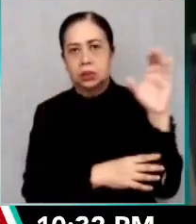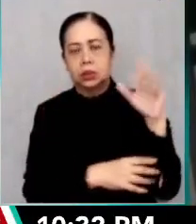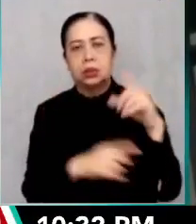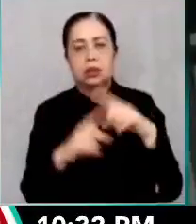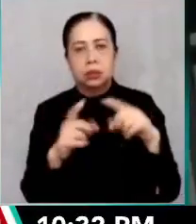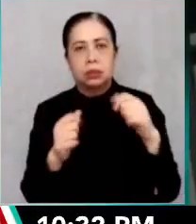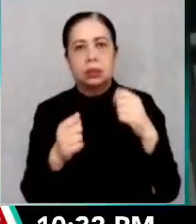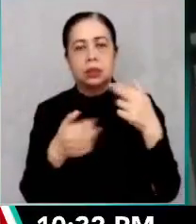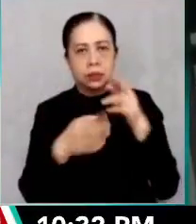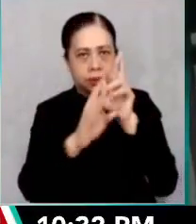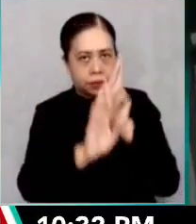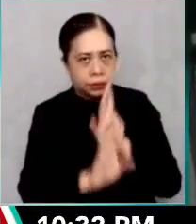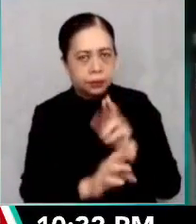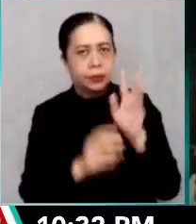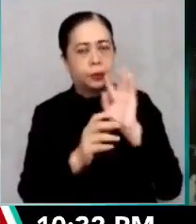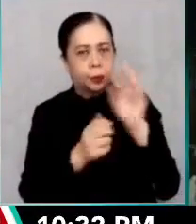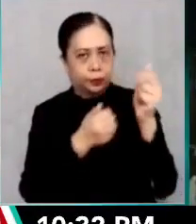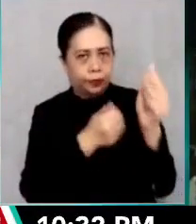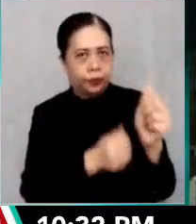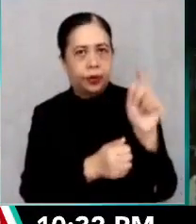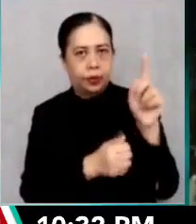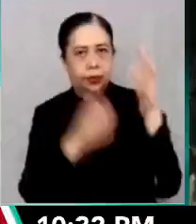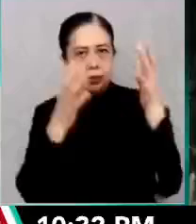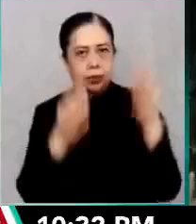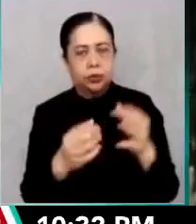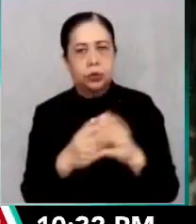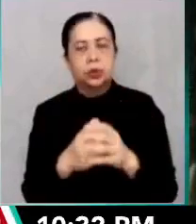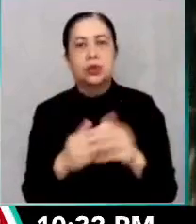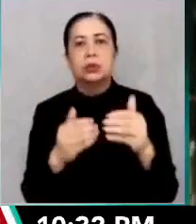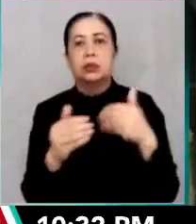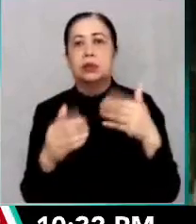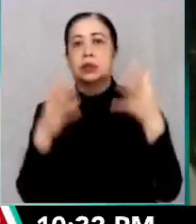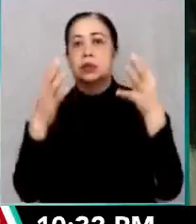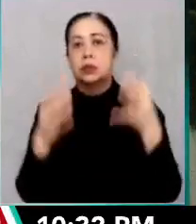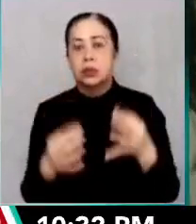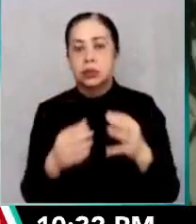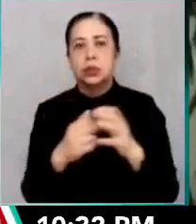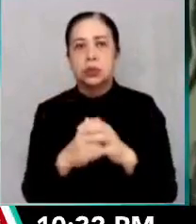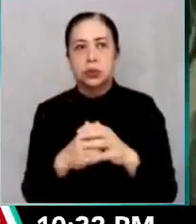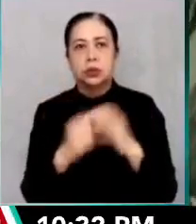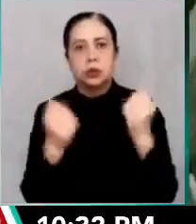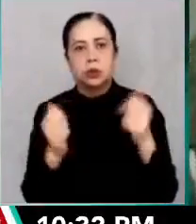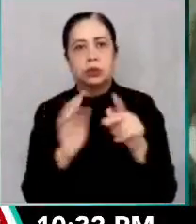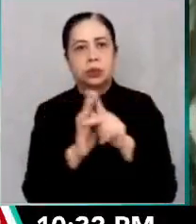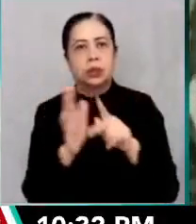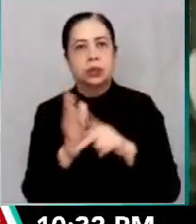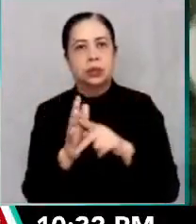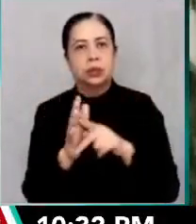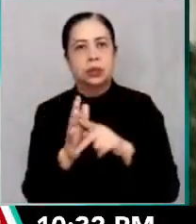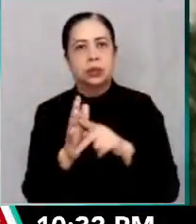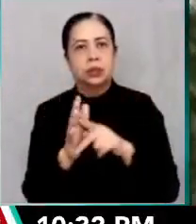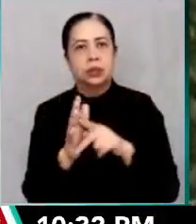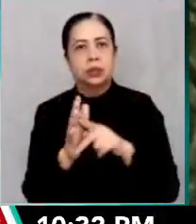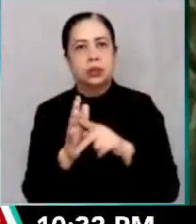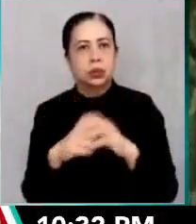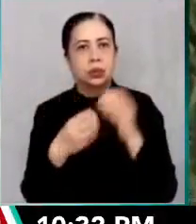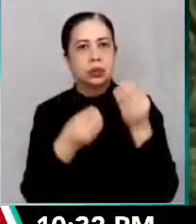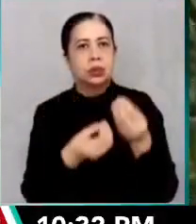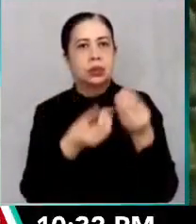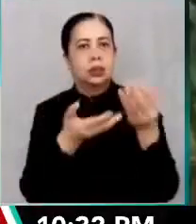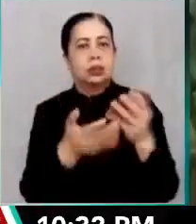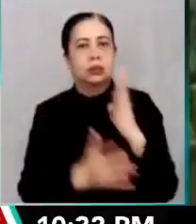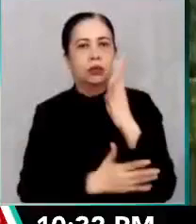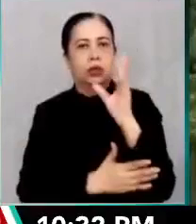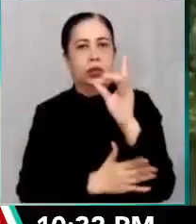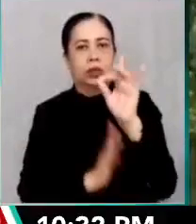nirirespeto at susundin daw nila ito. Bago pa man ang desisyon, naging patakaran na raw ng Meralco ang pagbibigay ng